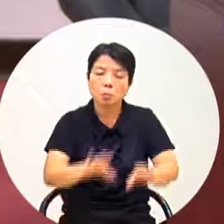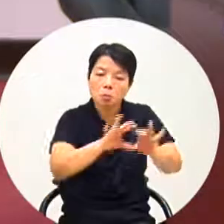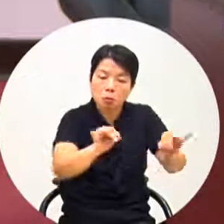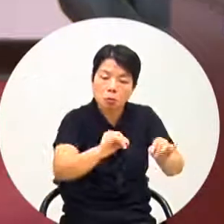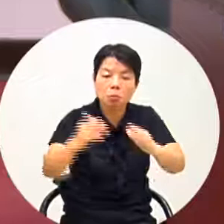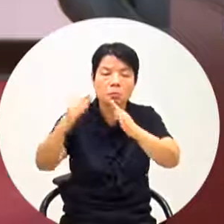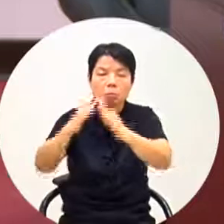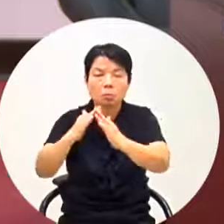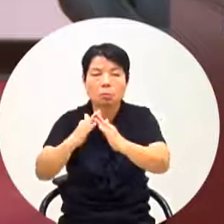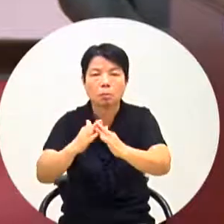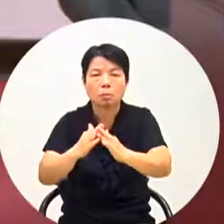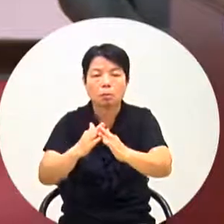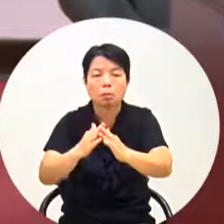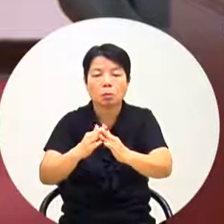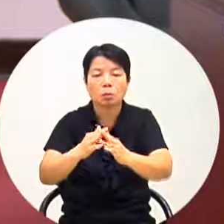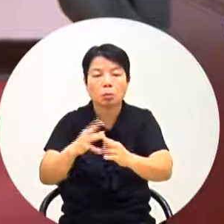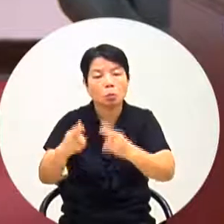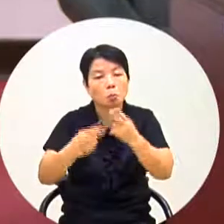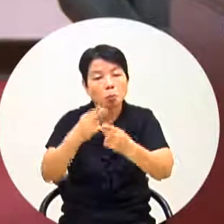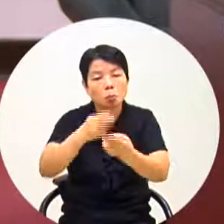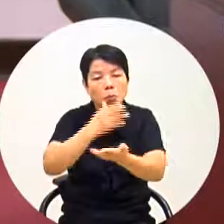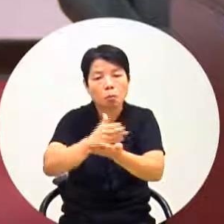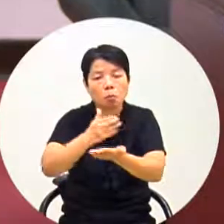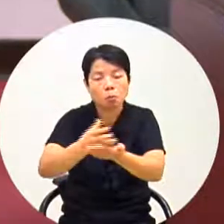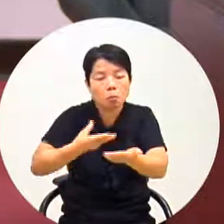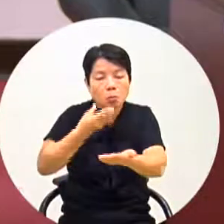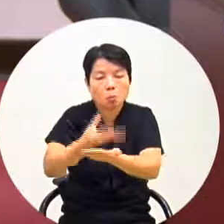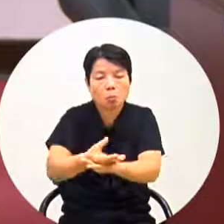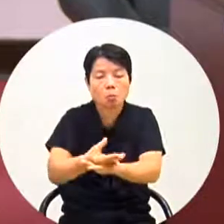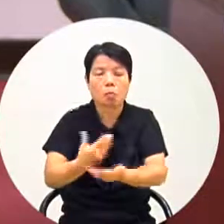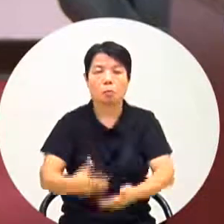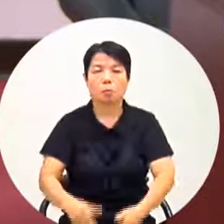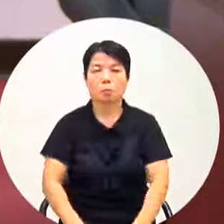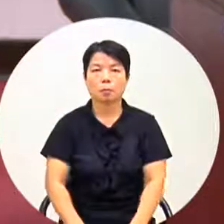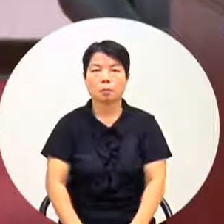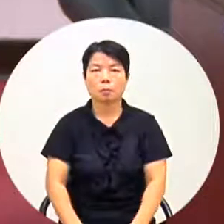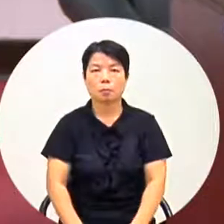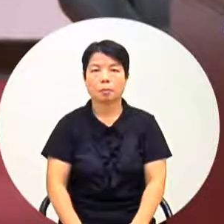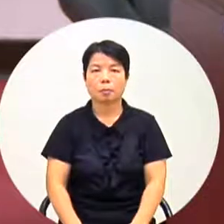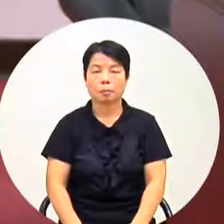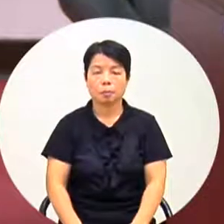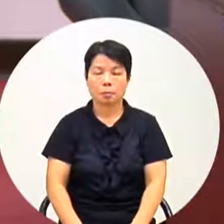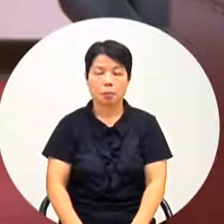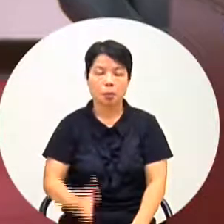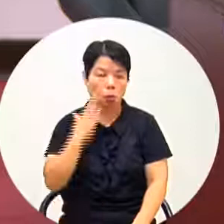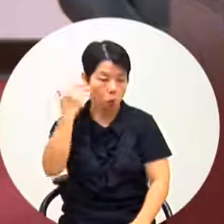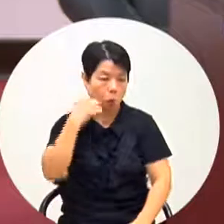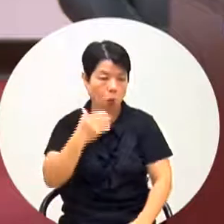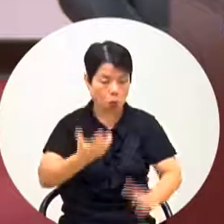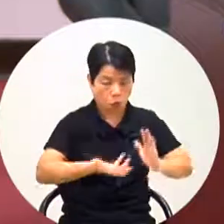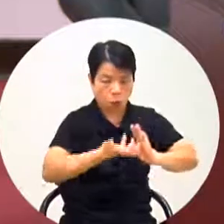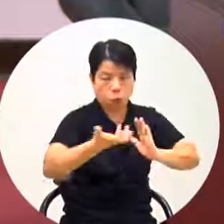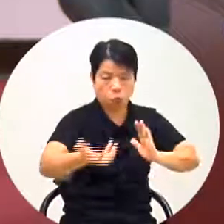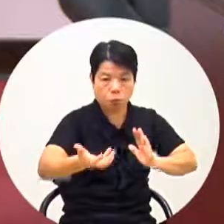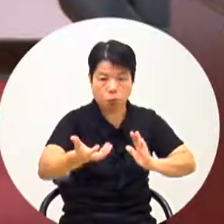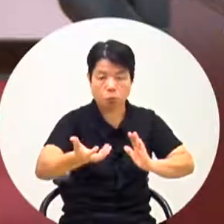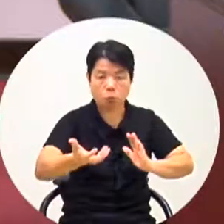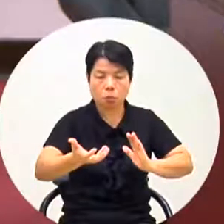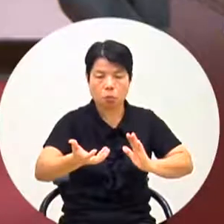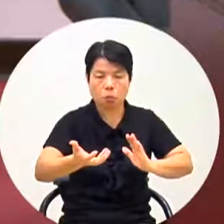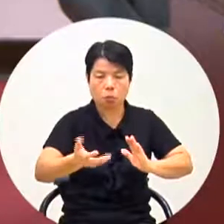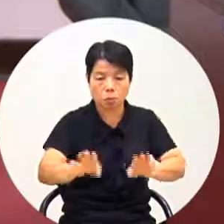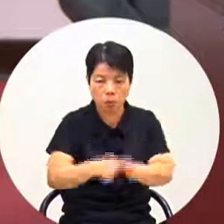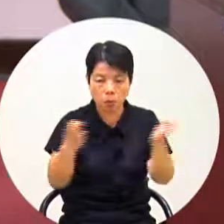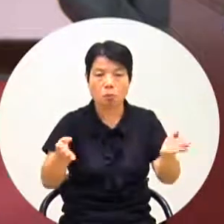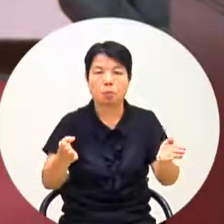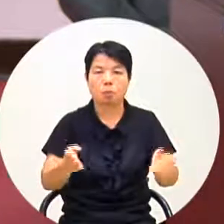啊，你们又做怎么样的一个赔偿哈？那如果真的迁村啊启动，我所谓